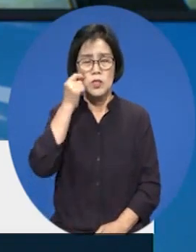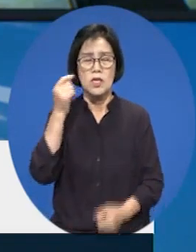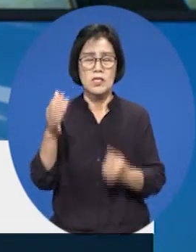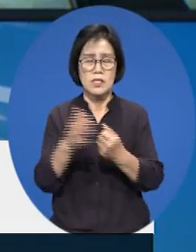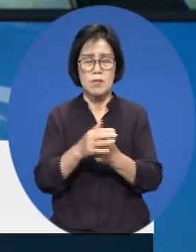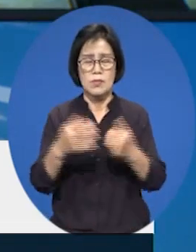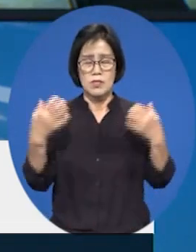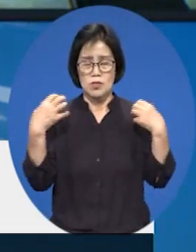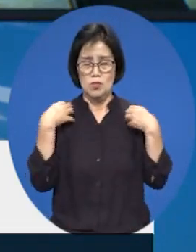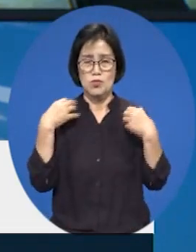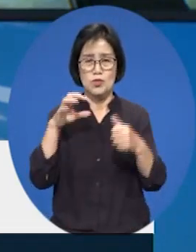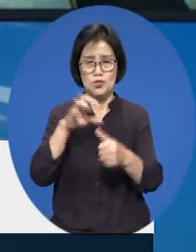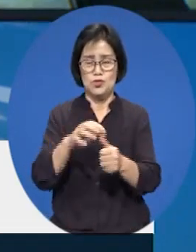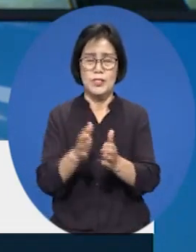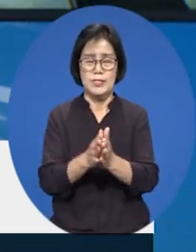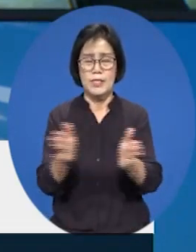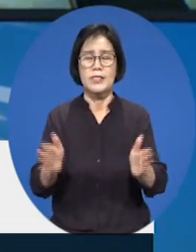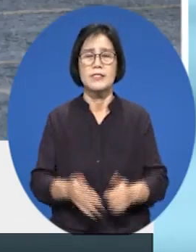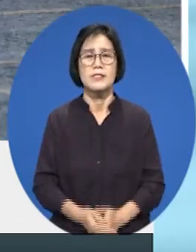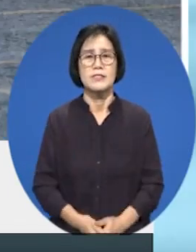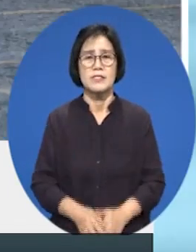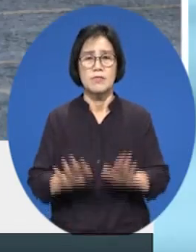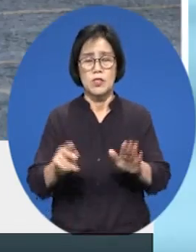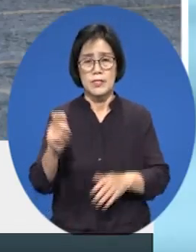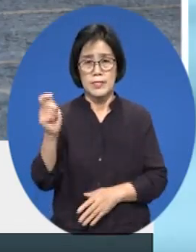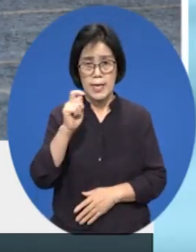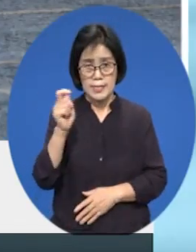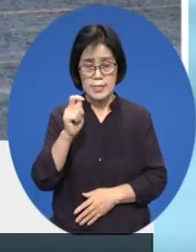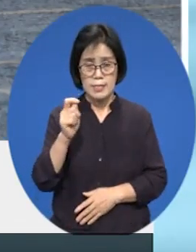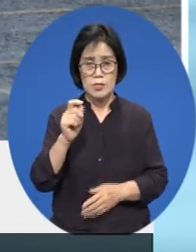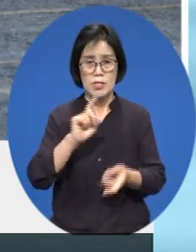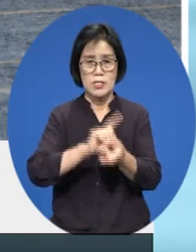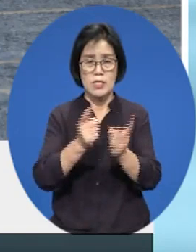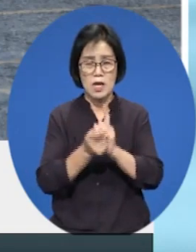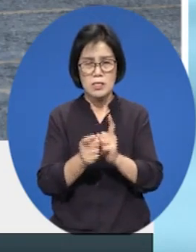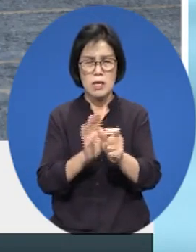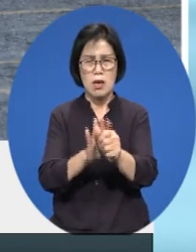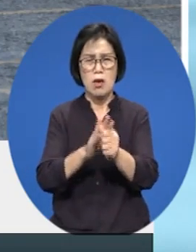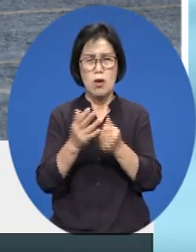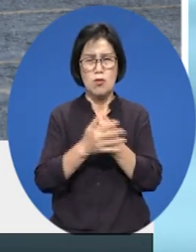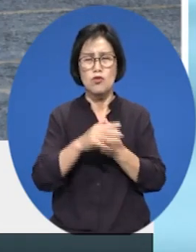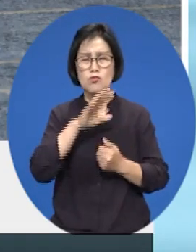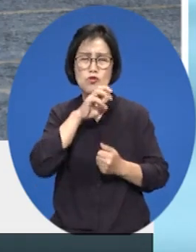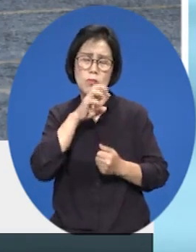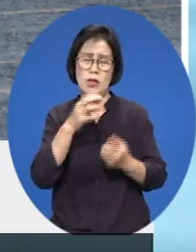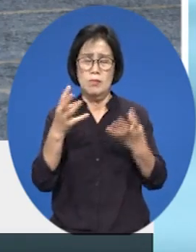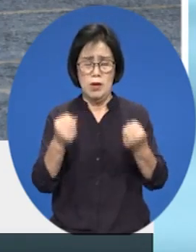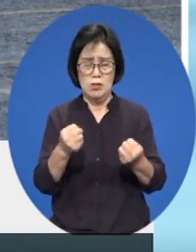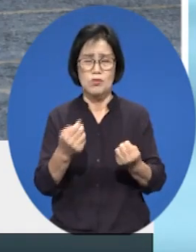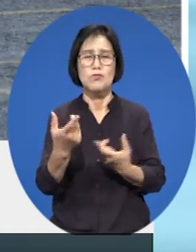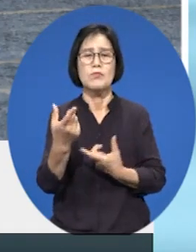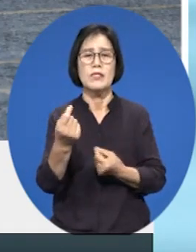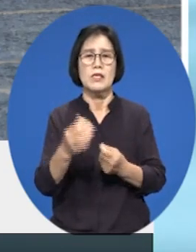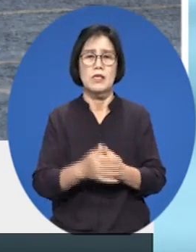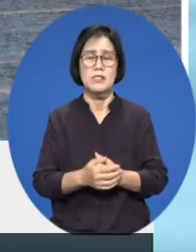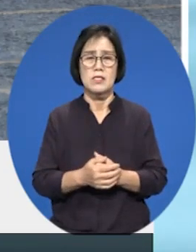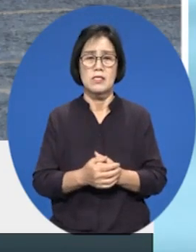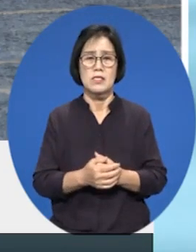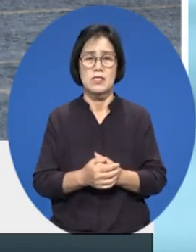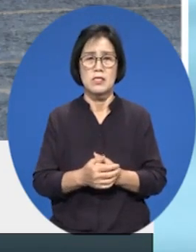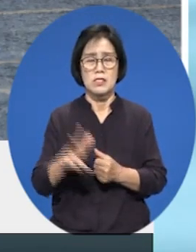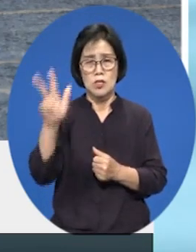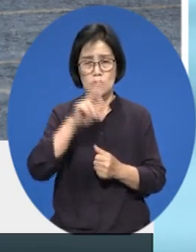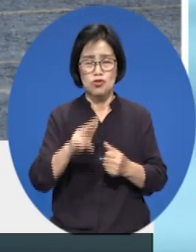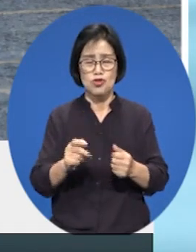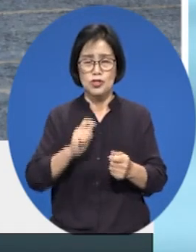규제를 같다 시작을 하려고 하는 거구요 이번 택시업계 라든지 여러가지 상생을 왜 불만이 많은 것도 사실은 그 지점에 있는 거예요 전국 픽시 어라 b 라든지